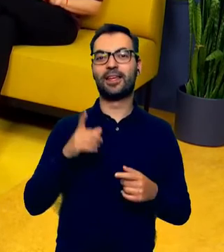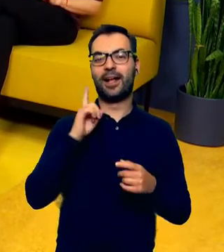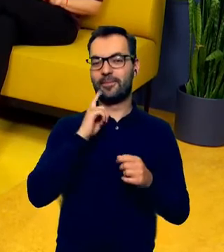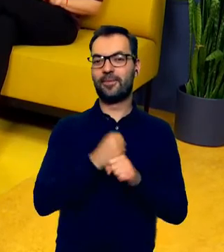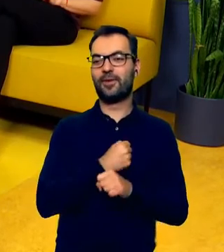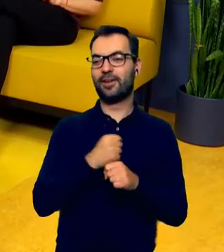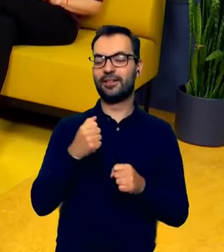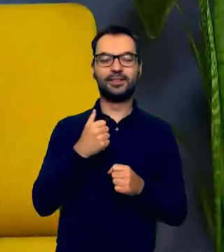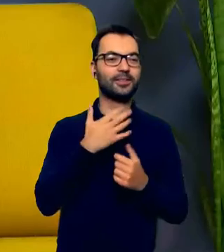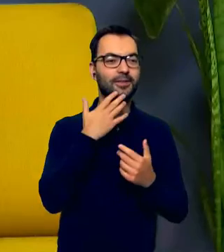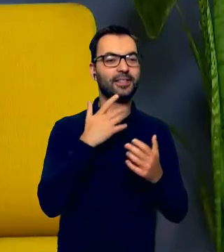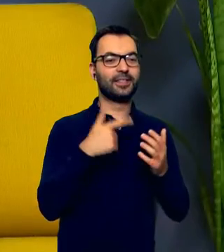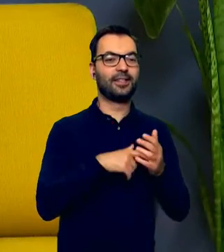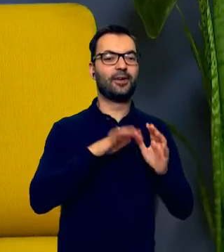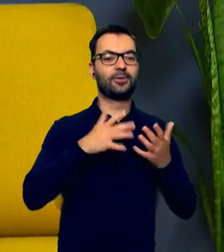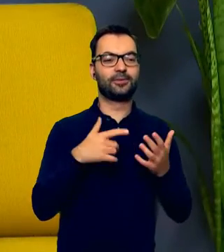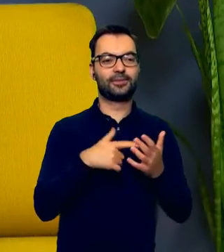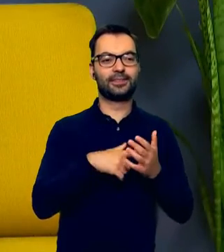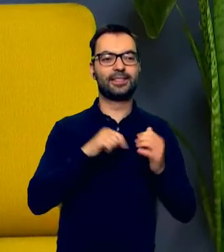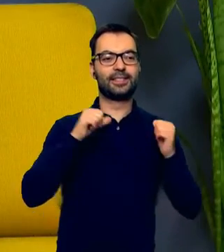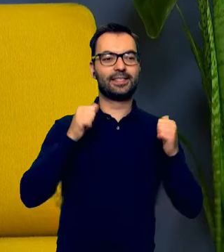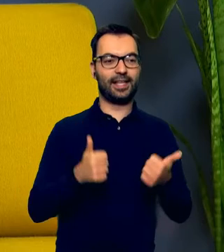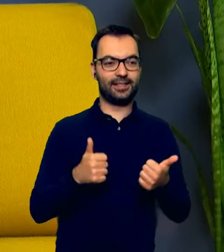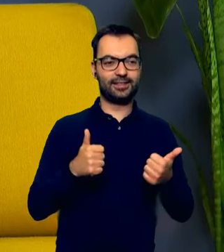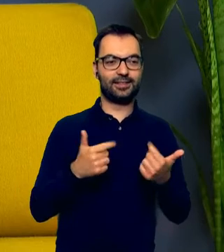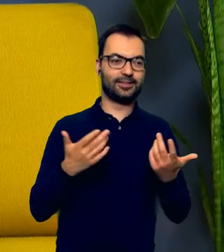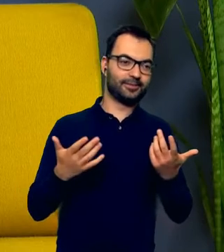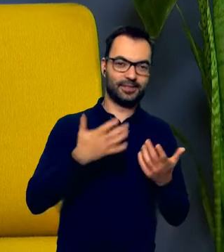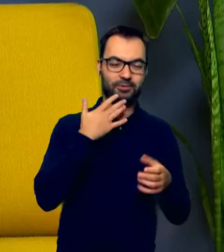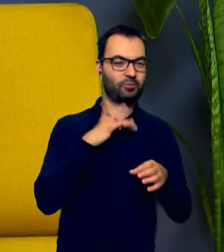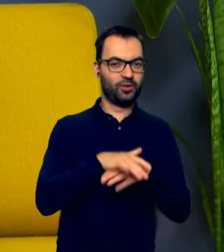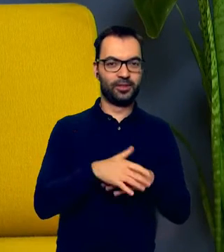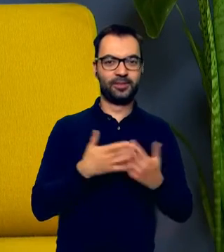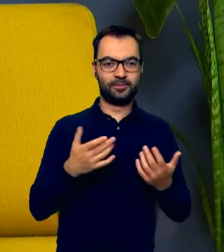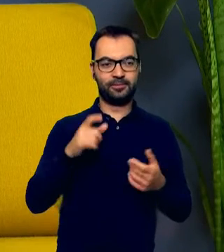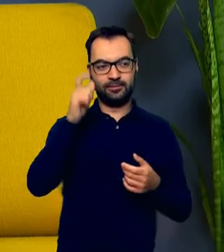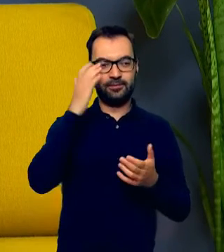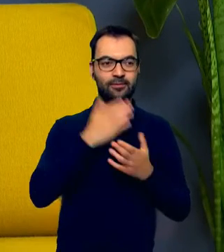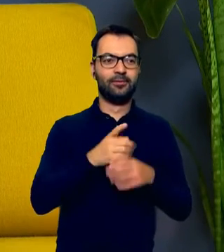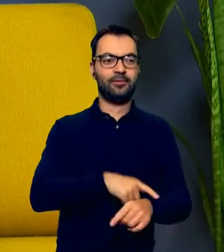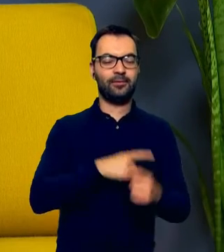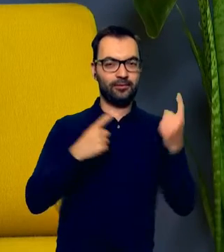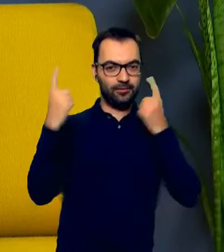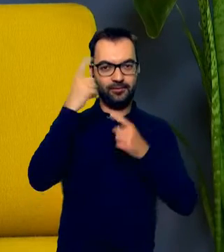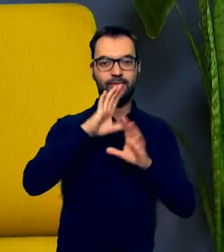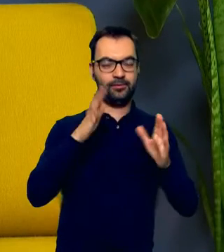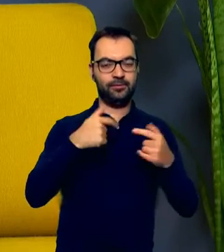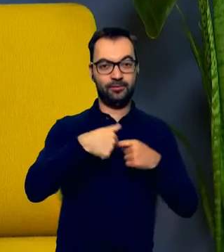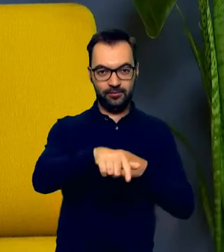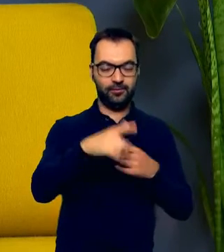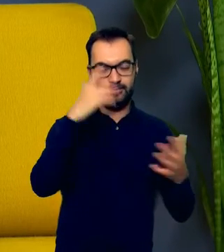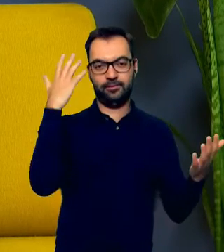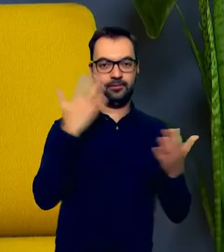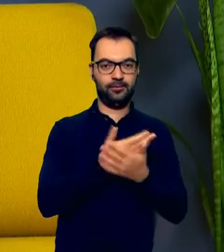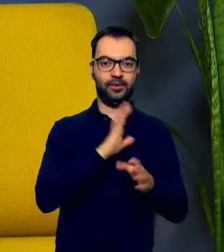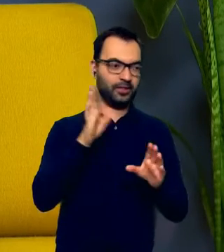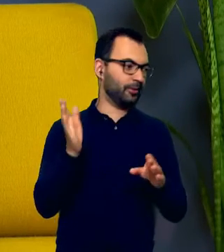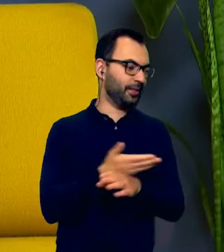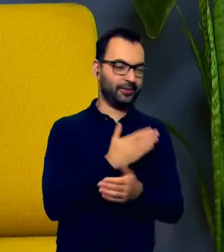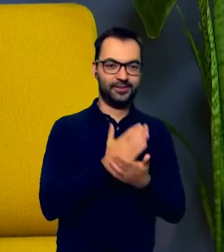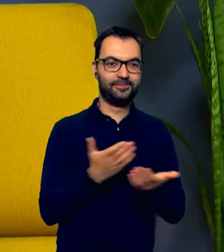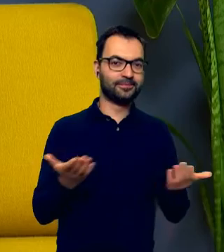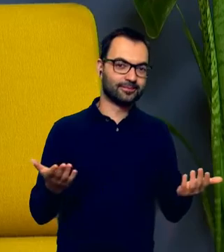serio mówiąc, czyli co, że to jest jakiś taki stan, na który się za bardzo nie ma wpływu, tak? Bo człowiek tylko długo myśli, że ma wszystko przed sobą, a potem nagle się okazuje, że